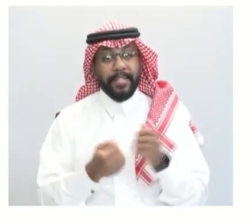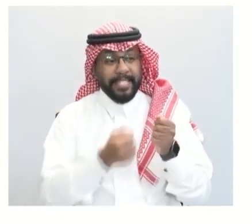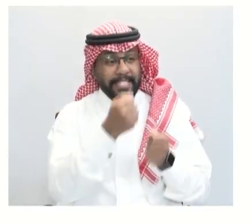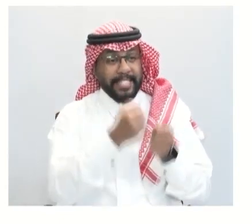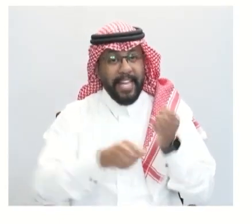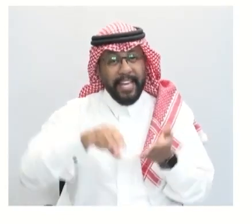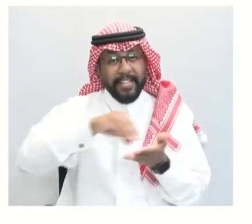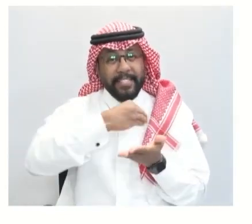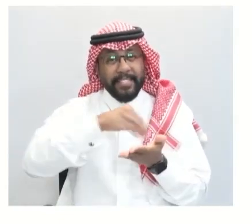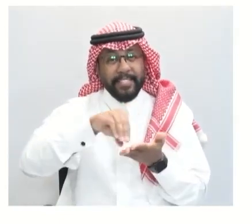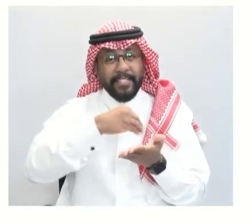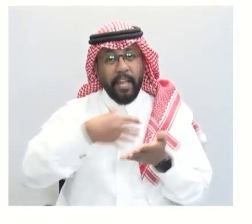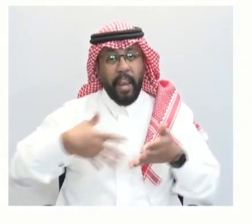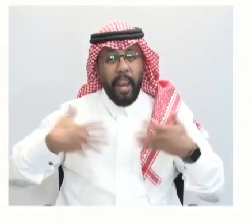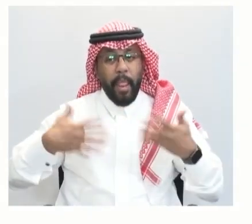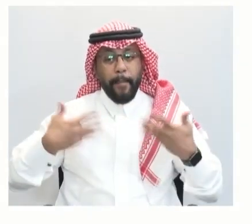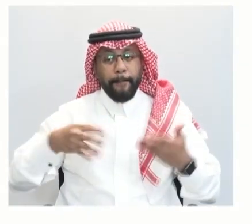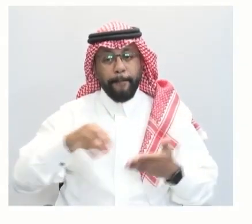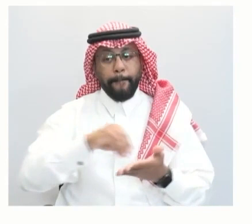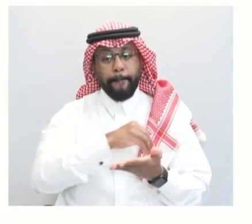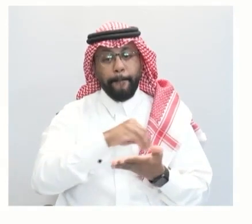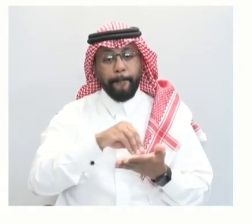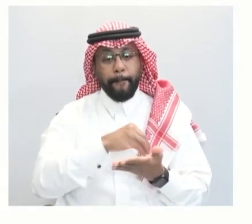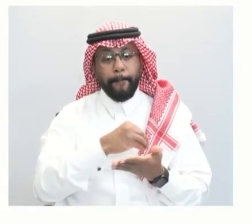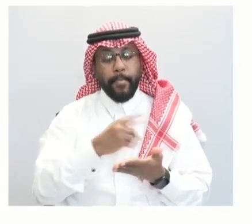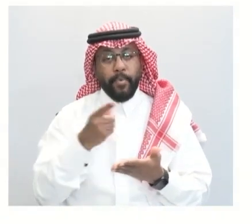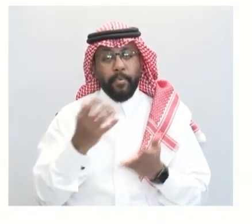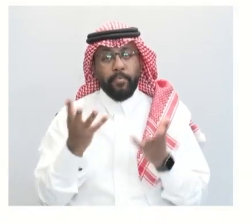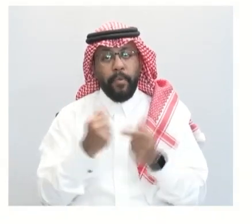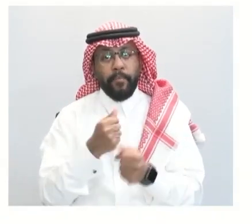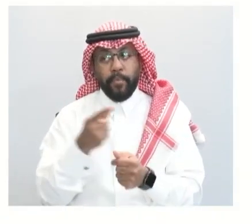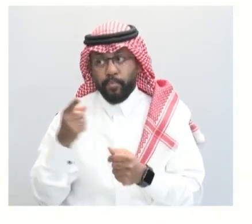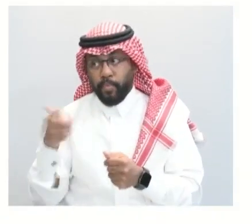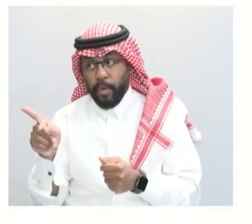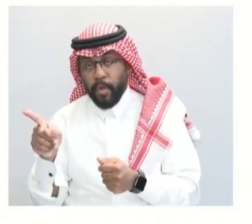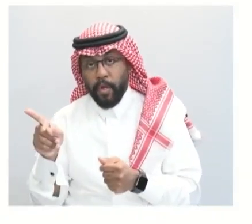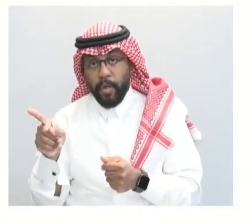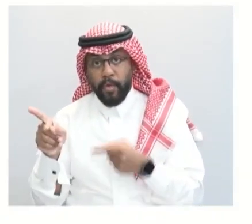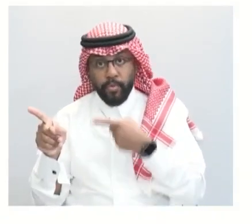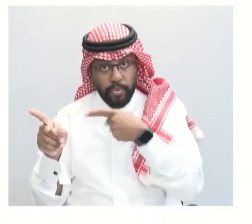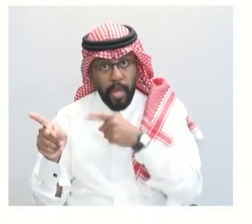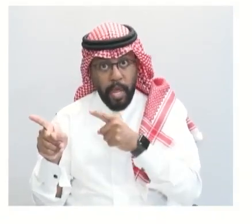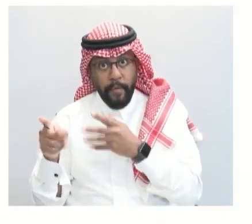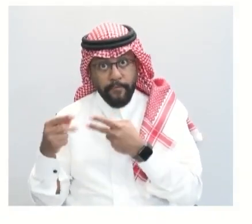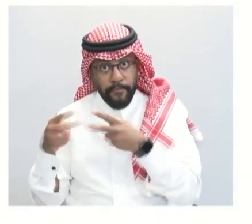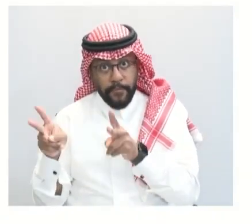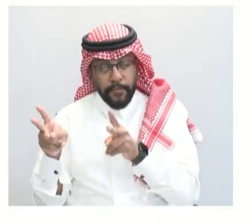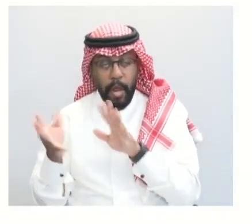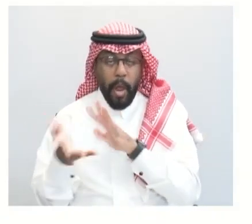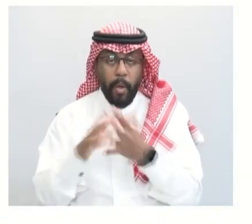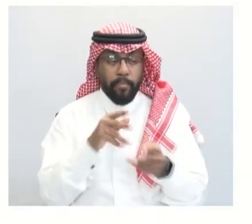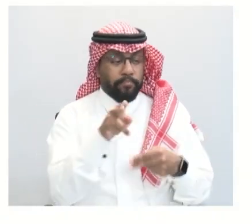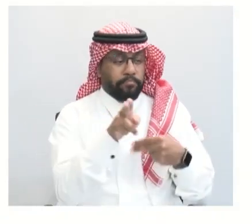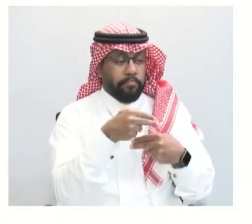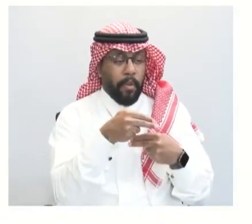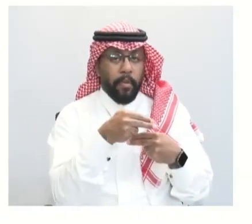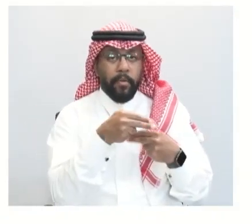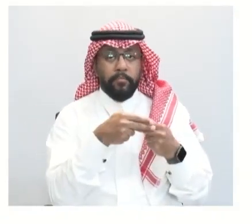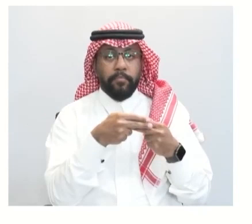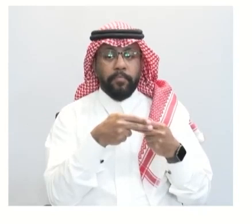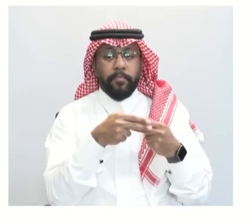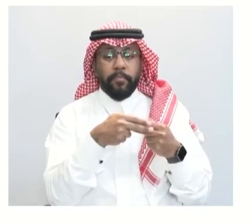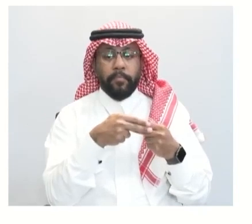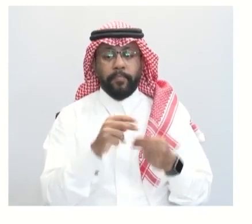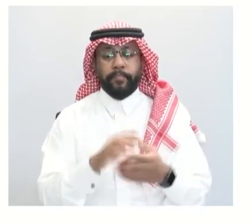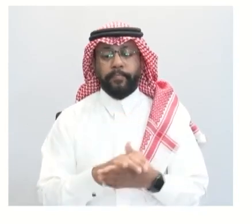الصوره واحط الاجابه الصحيحه بنعم او لا اذا هنا نلاحظ في هذا السؤال لدينا